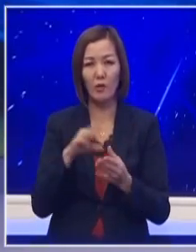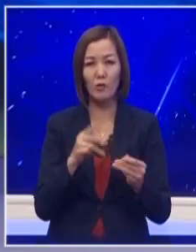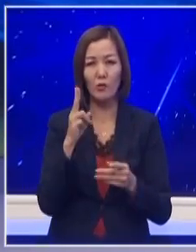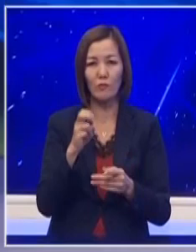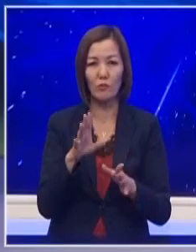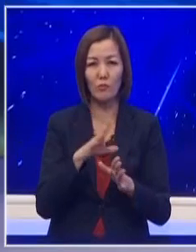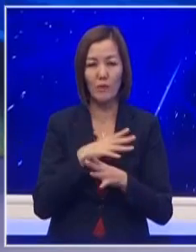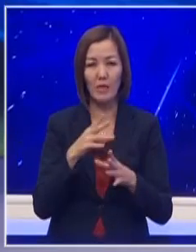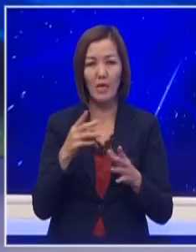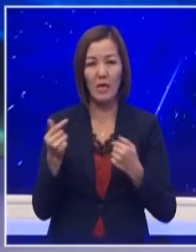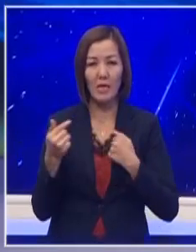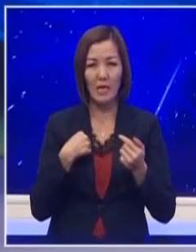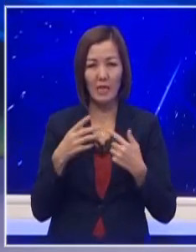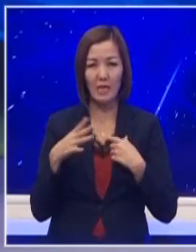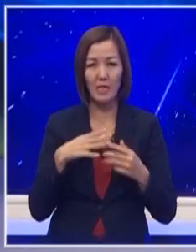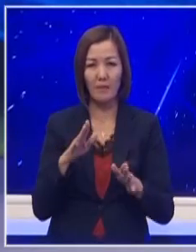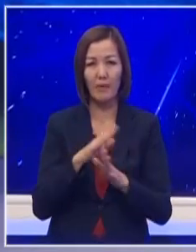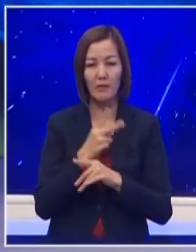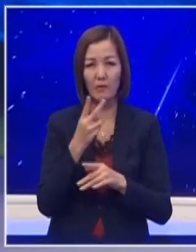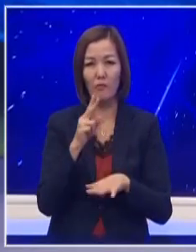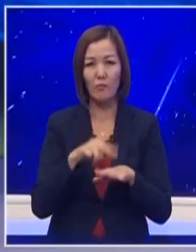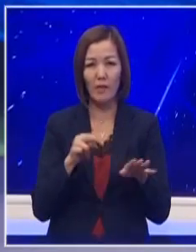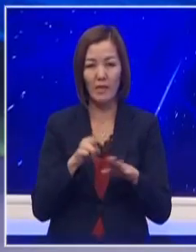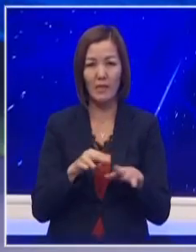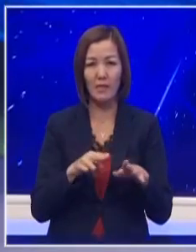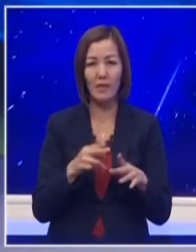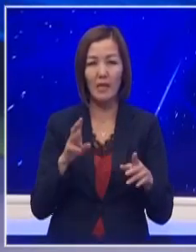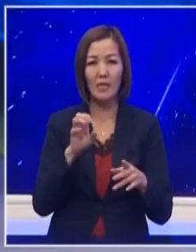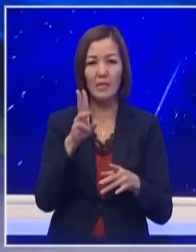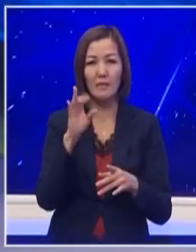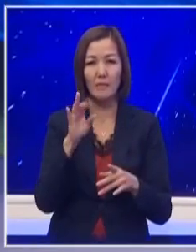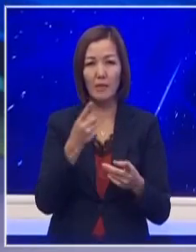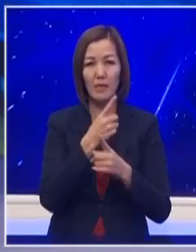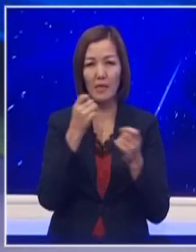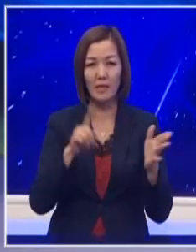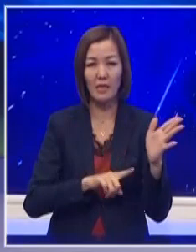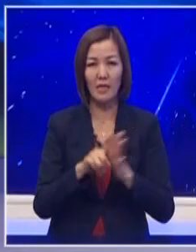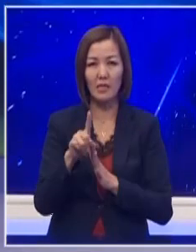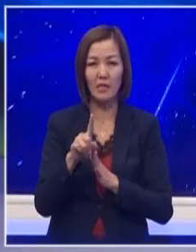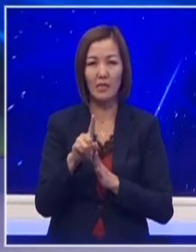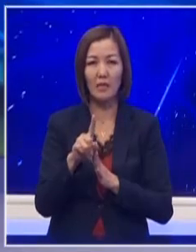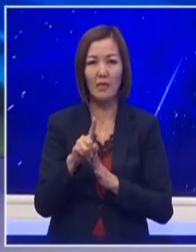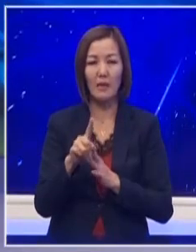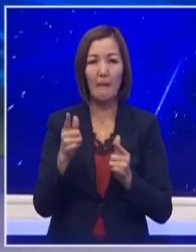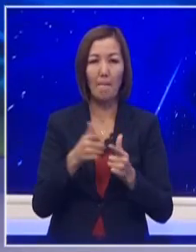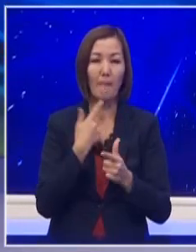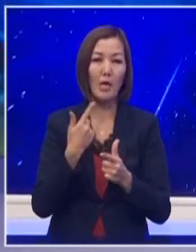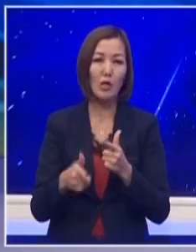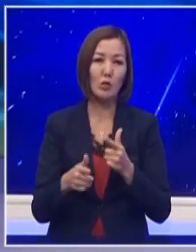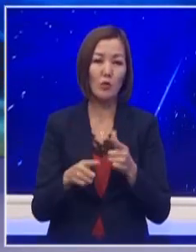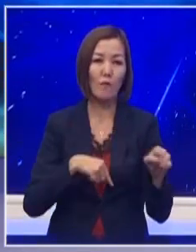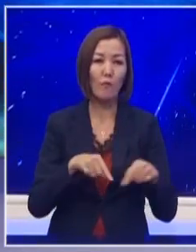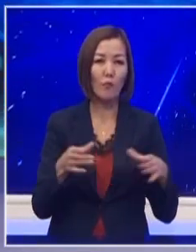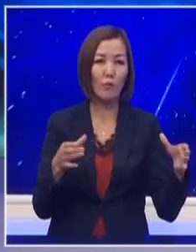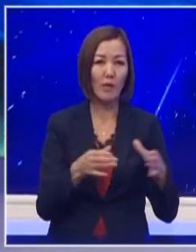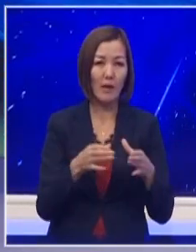более 200 были ранены среди погибших двое полицейских по информации СМИ столкновения начались после матча между местными футбольными